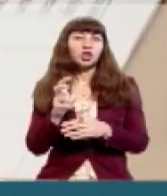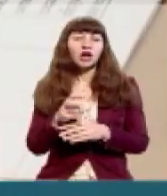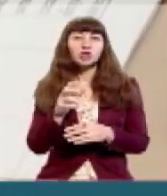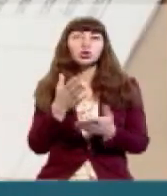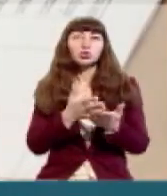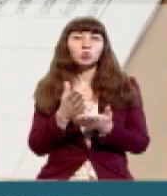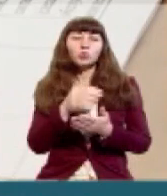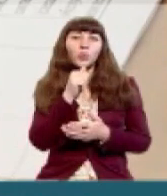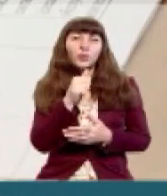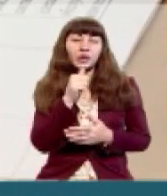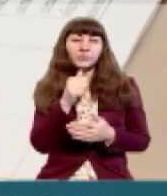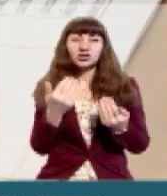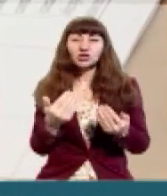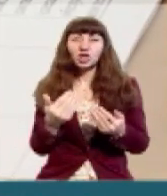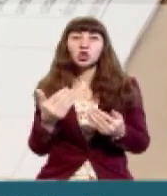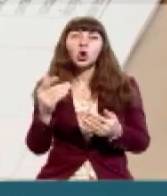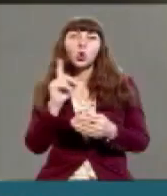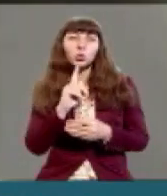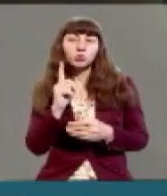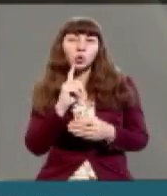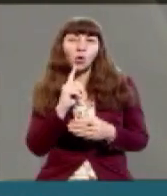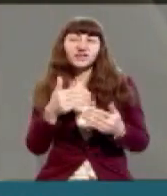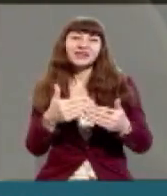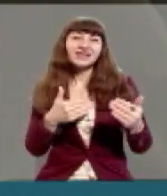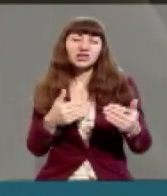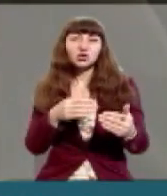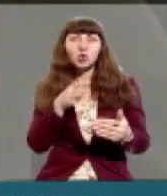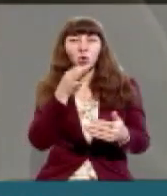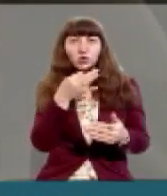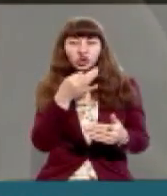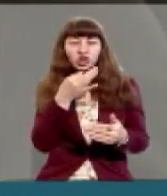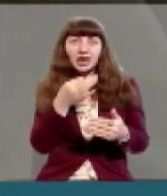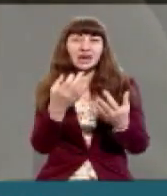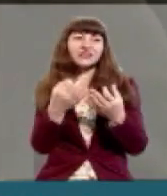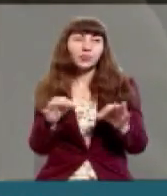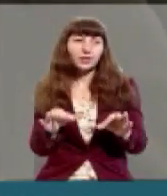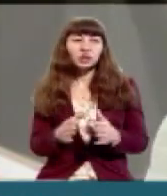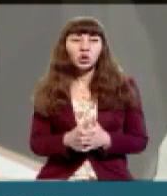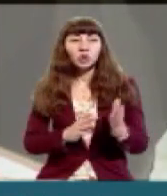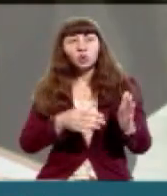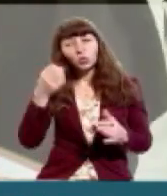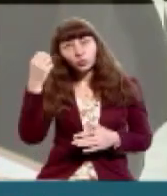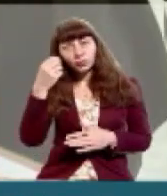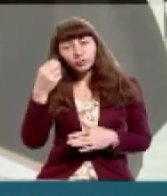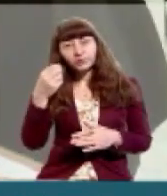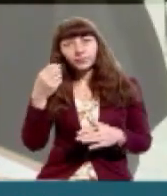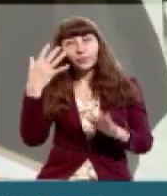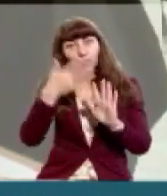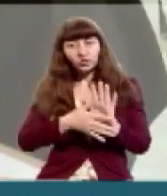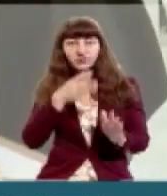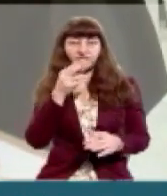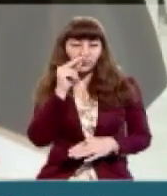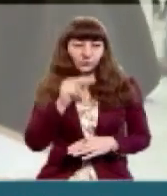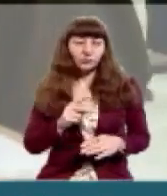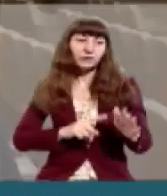түрде мерзімнен бұрын босатылуда. Ол өзінің кінәсін түсініп, түзету жолына түсті. Жергілікті жұмыспен қамту бөлімінің көмегімен өз ісін ашып,